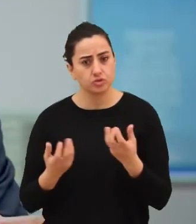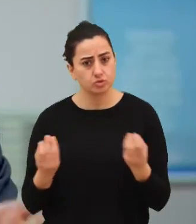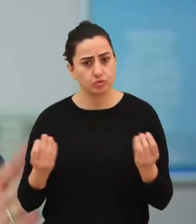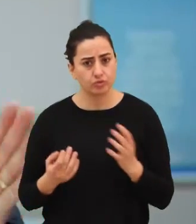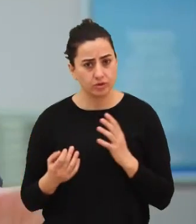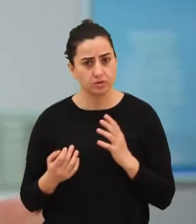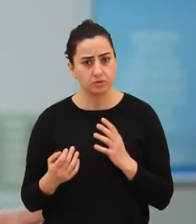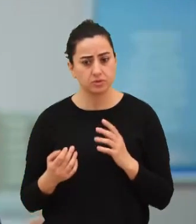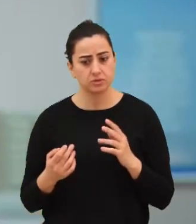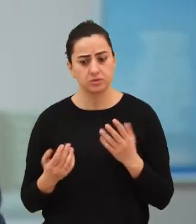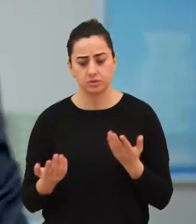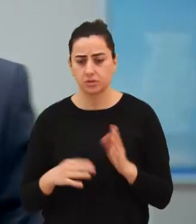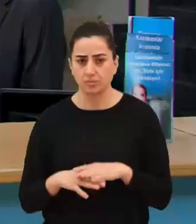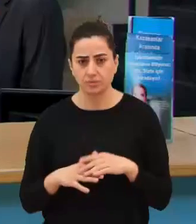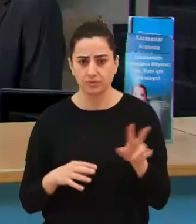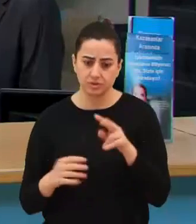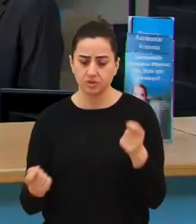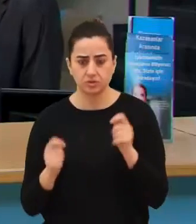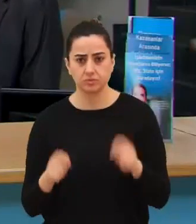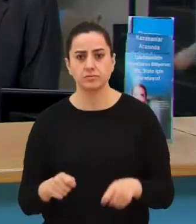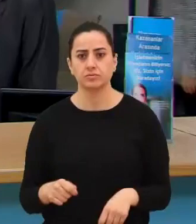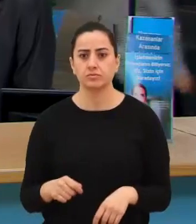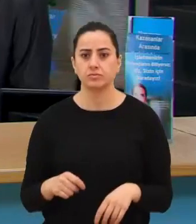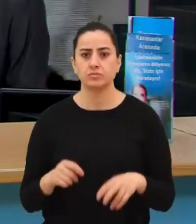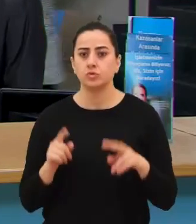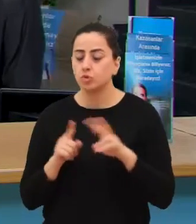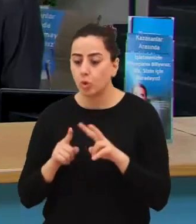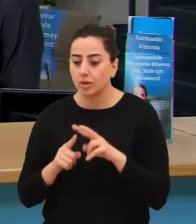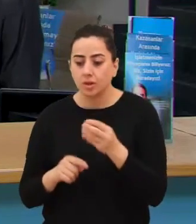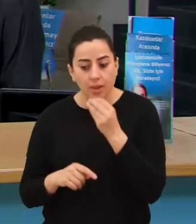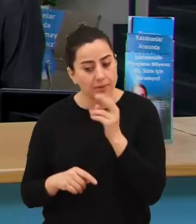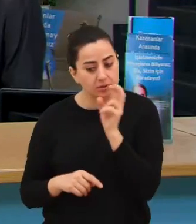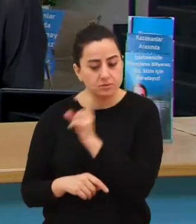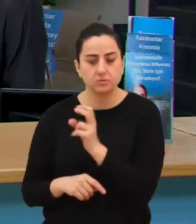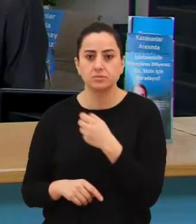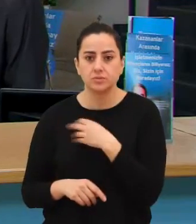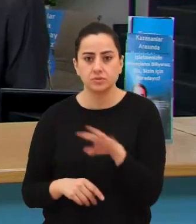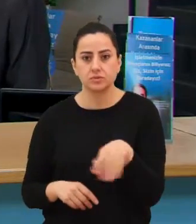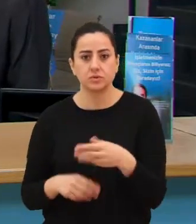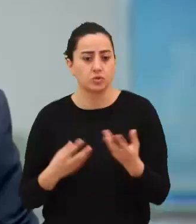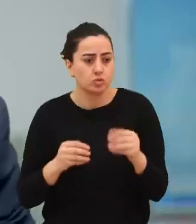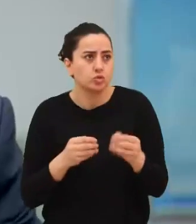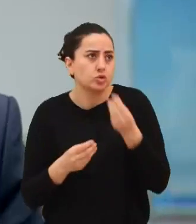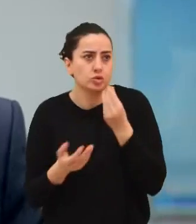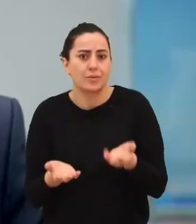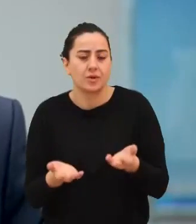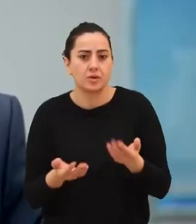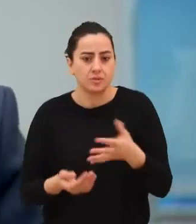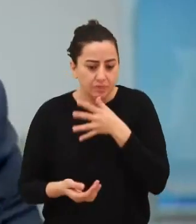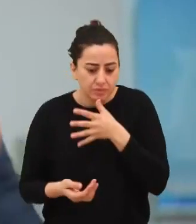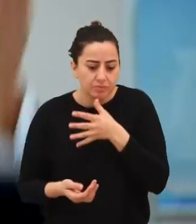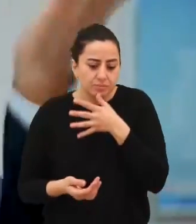var, iş kaldı ya. Hadi. Nurhancığım, işin ucunda yemek var. Her halükarda tuzlu bir yemek. Bilirsek bizim